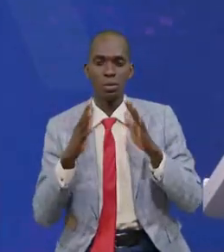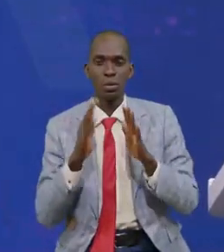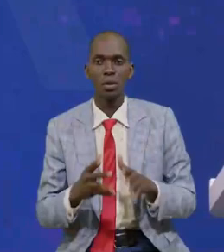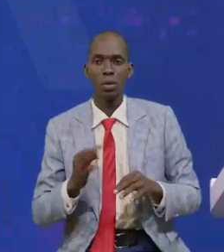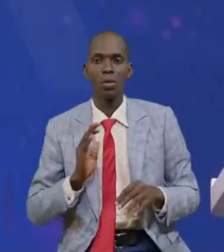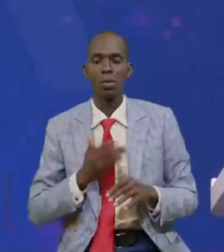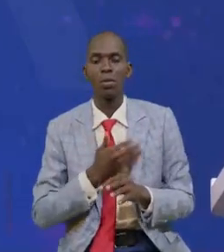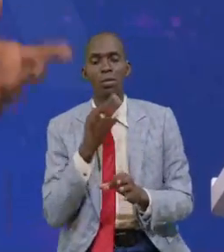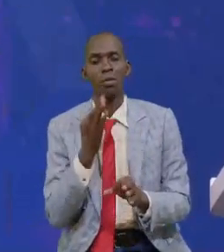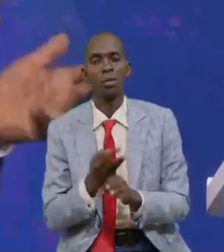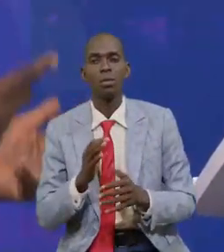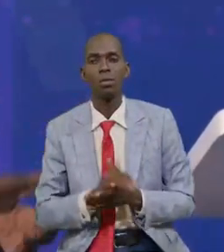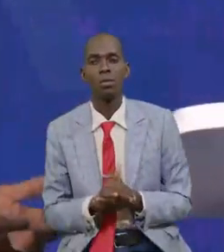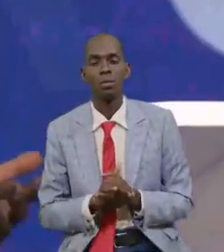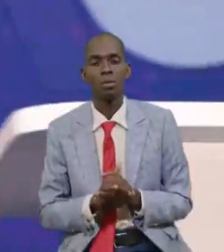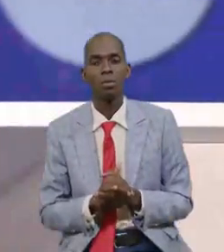la foi.